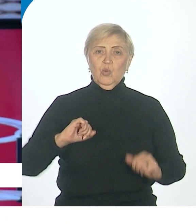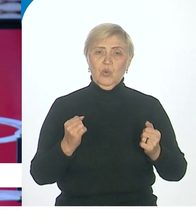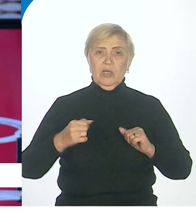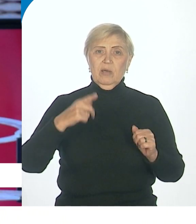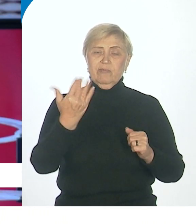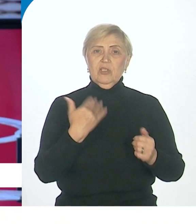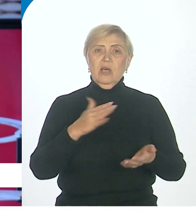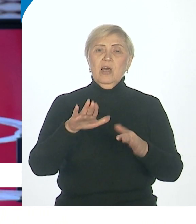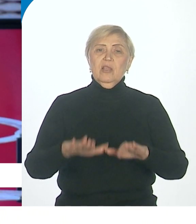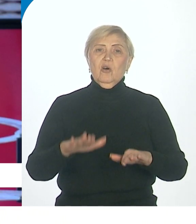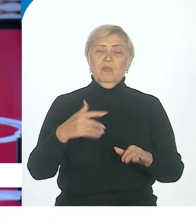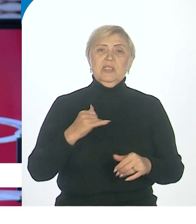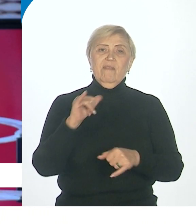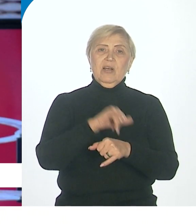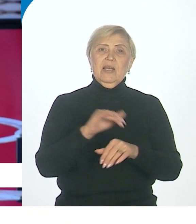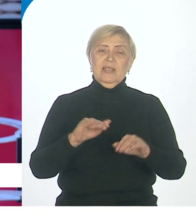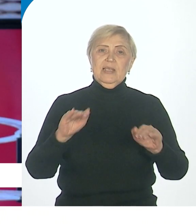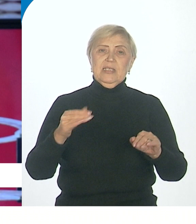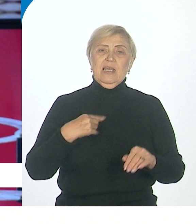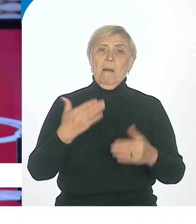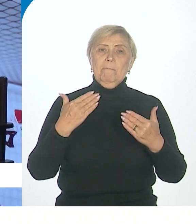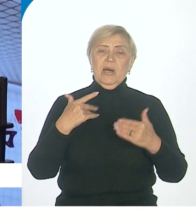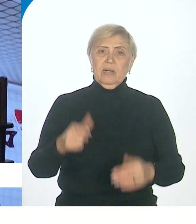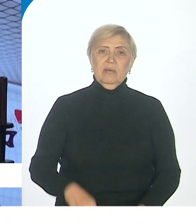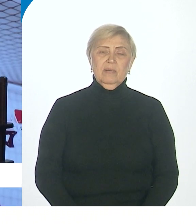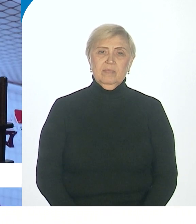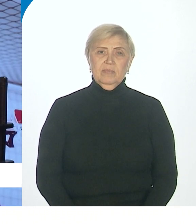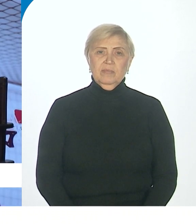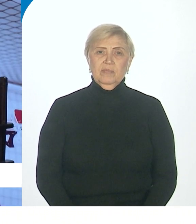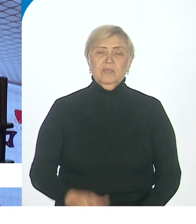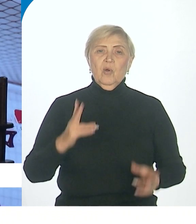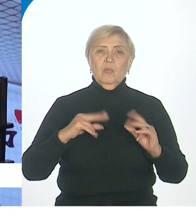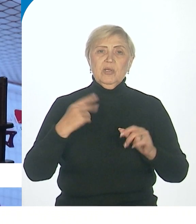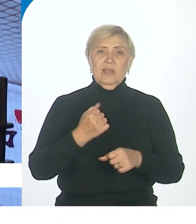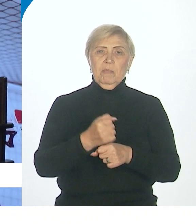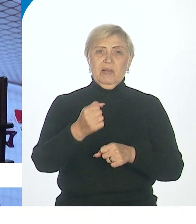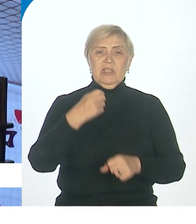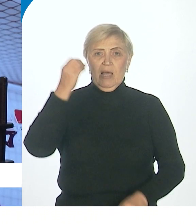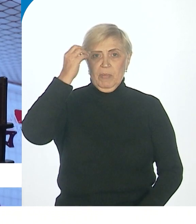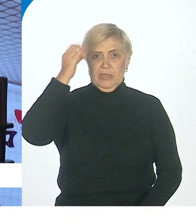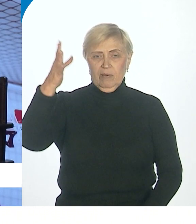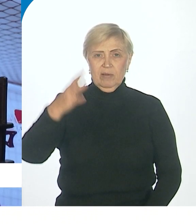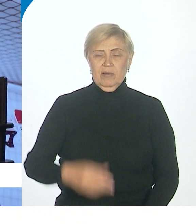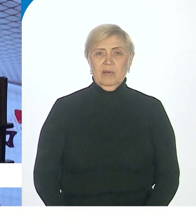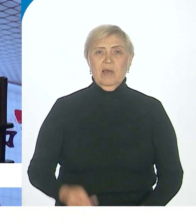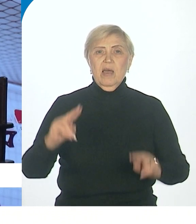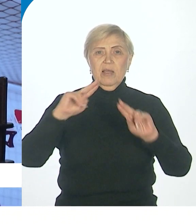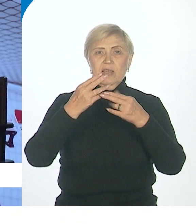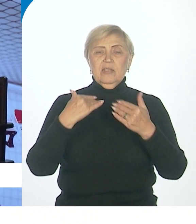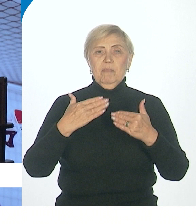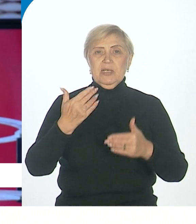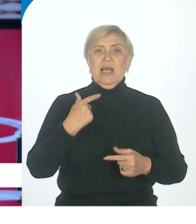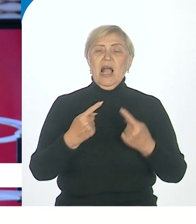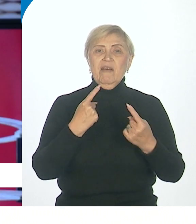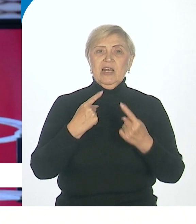у нас Ольга Залозная, директор детского технопарка «Кванториум», Дмитрий Клименко, педагог дополнительного образования технопарка «Кванториум». Говорили мы